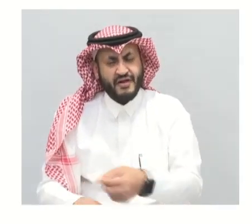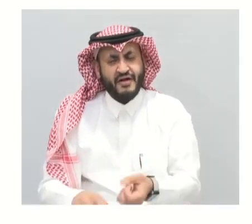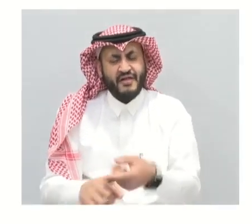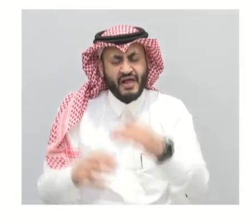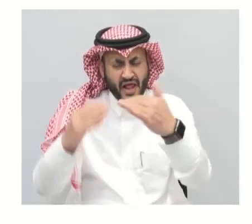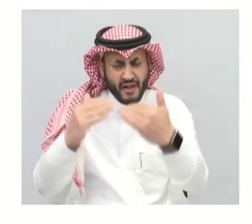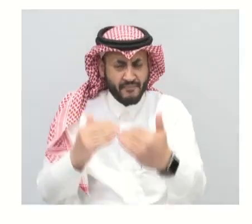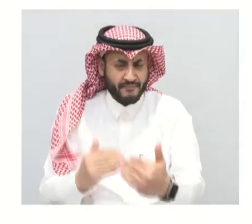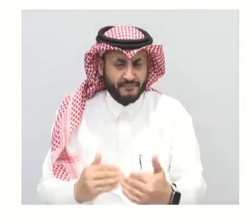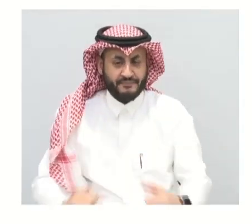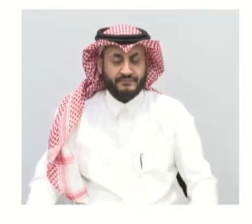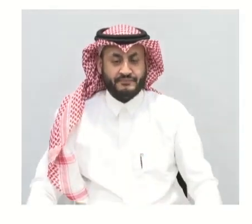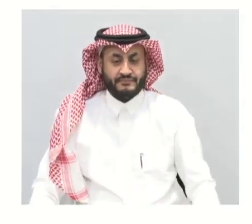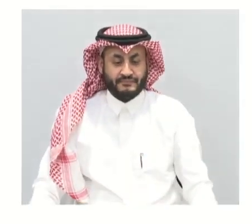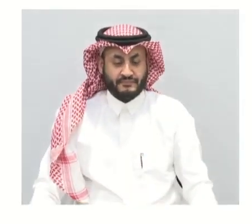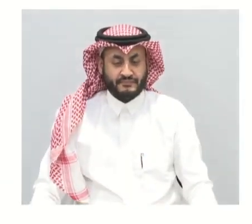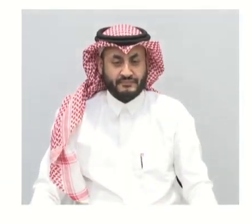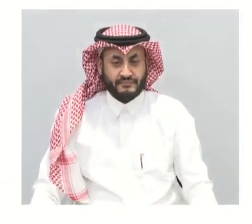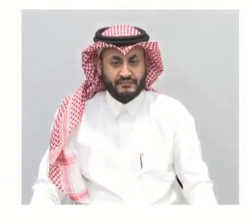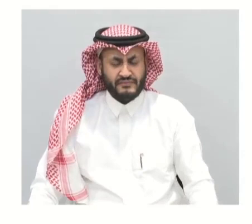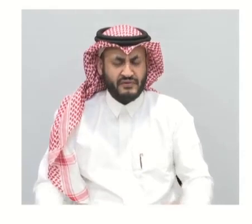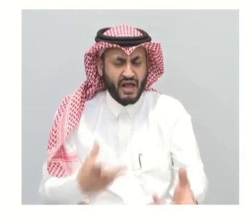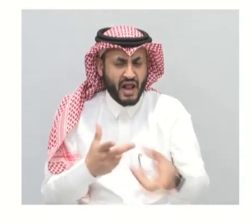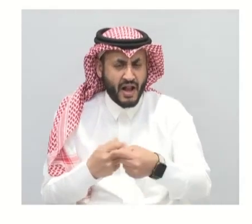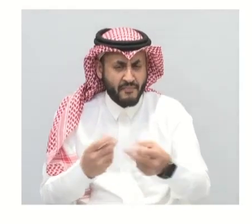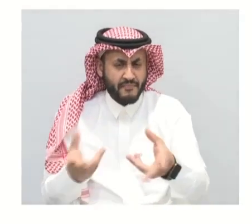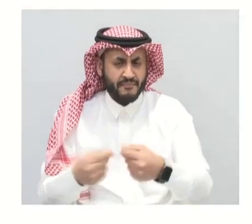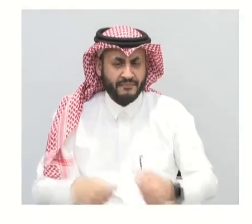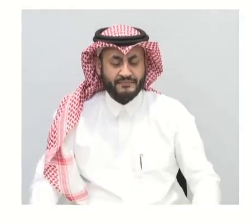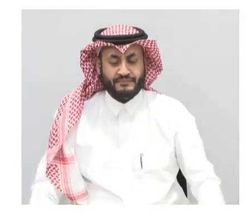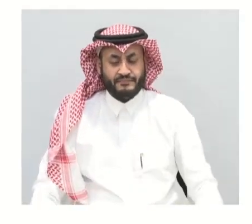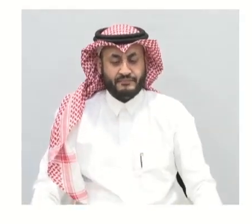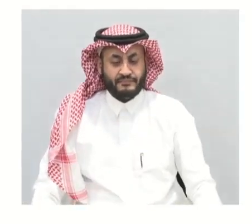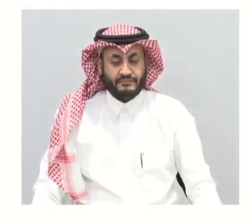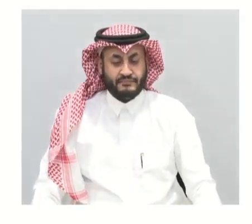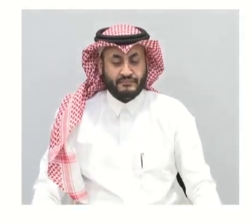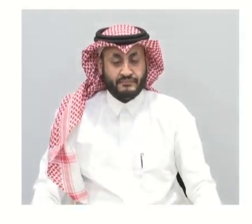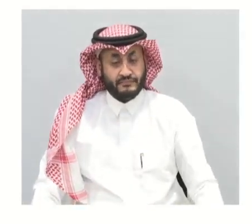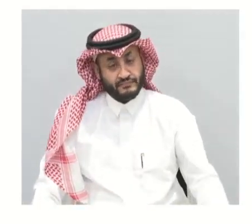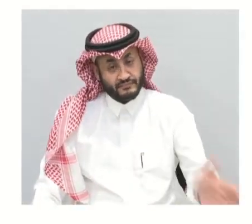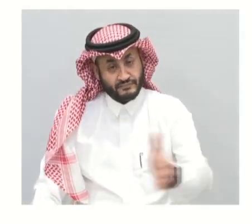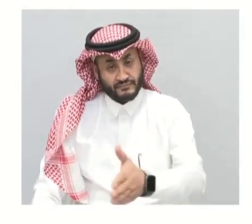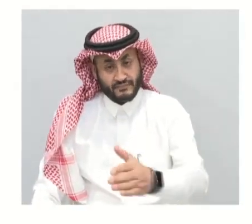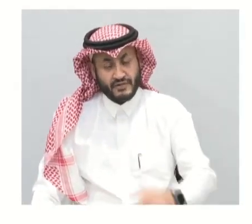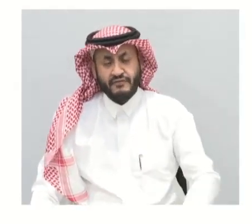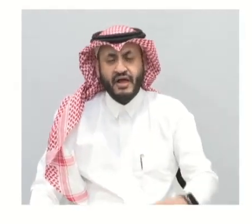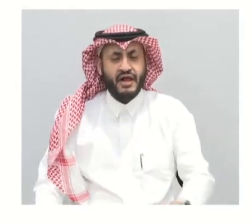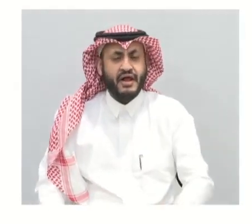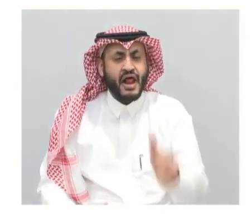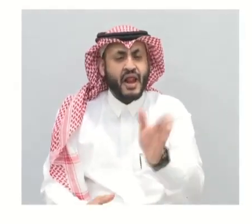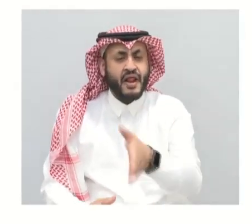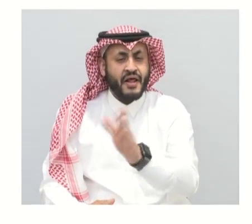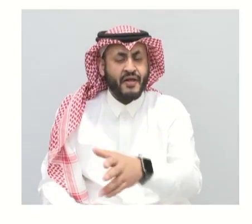في انخفاض الاستفاده منها كذلك طالب طالبتي تحدثنا عن الطرق التي